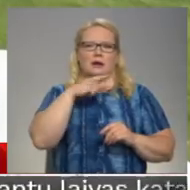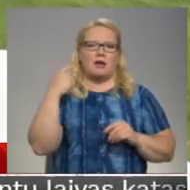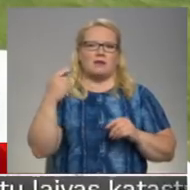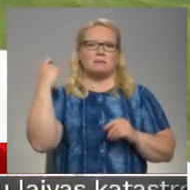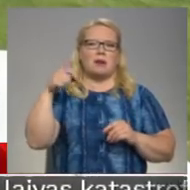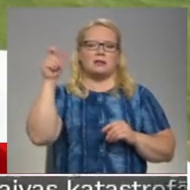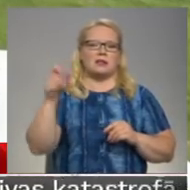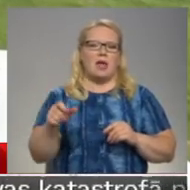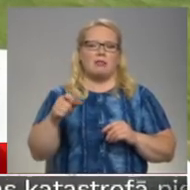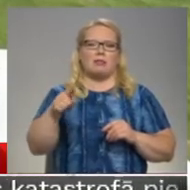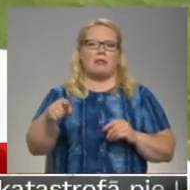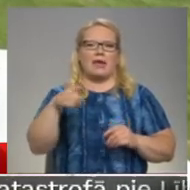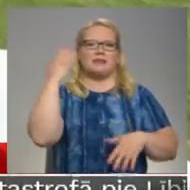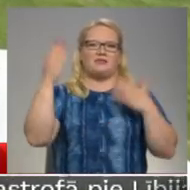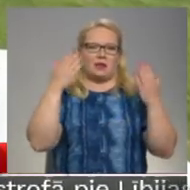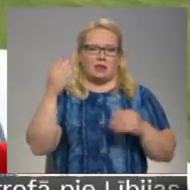atļauties sniegu krāt.